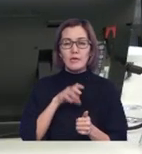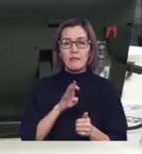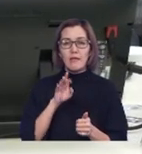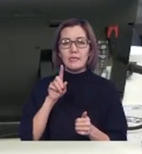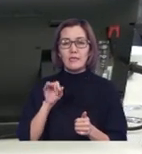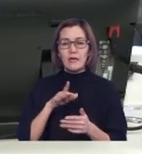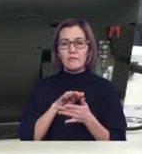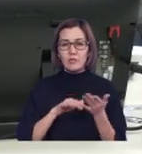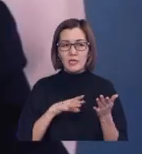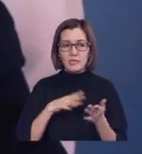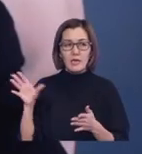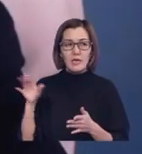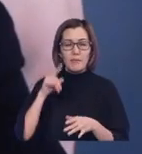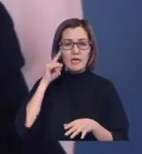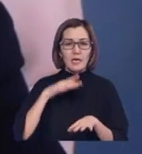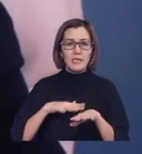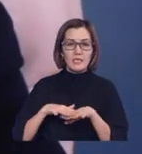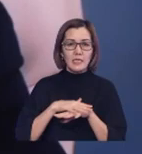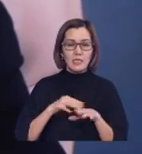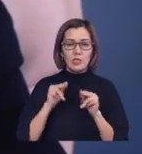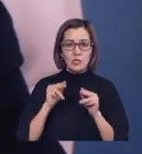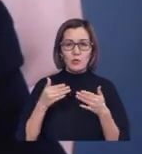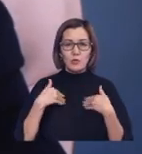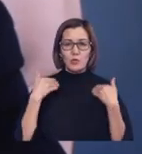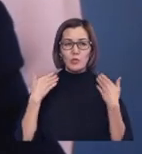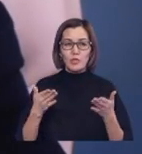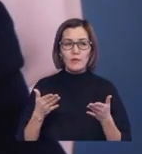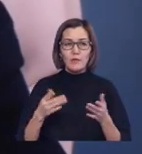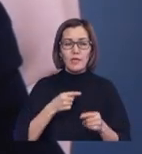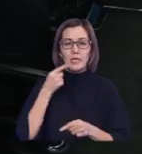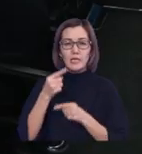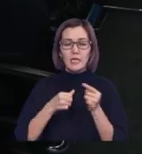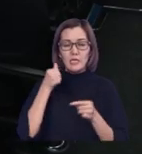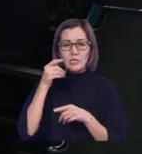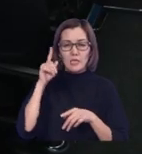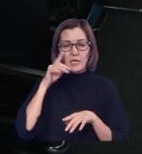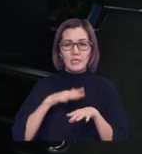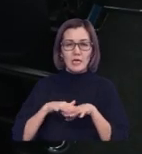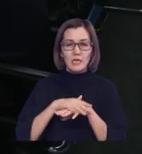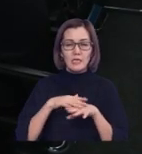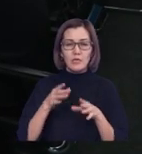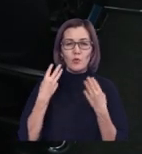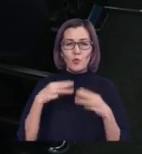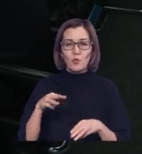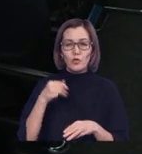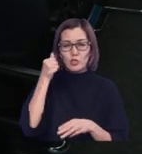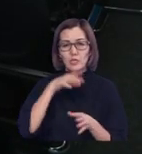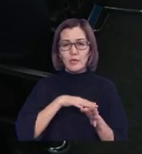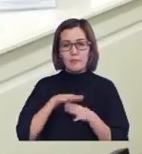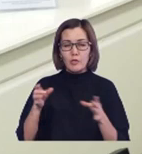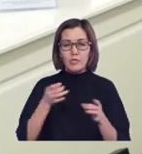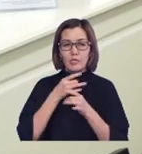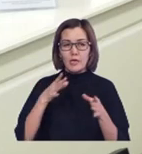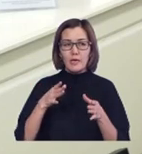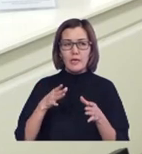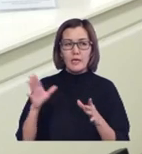жалғастырды. Барша қазақстандықтарды шын жүректен құттықтап, келе жылы Қазақстан халқы ассамблеясының 30 жылдық мерейтойын атап өту үшін бір